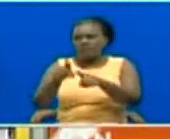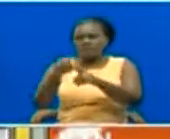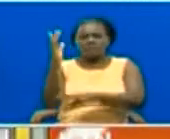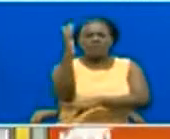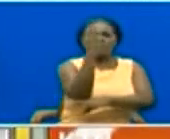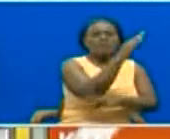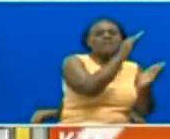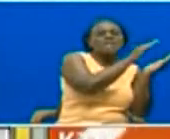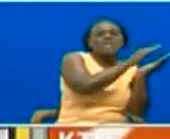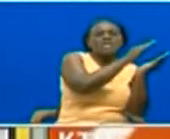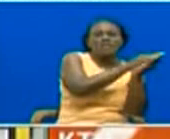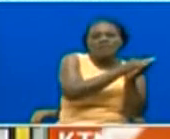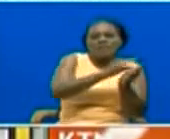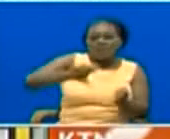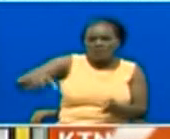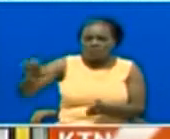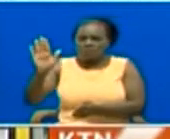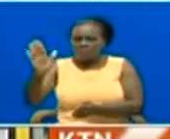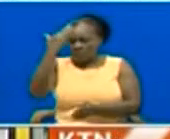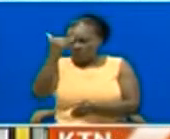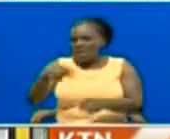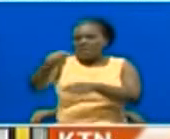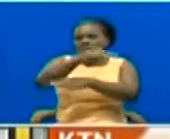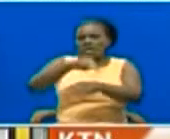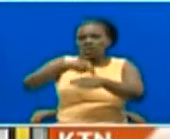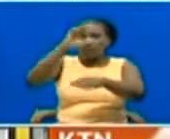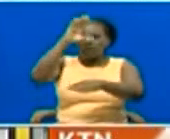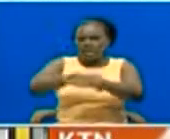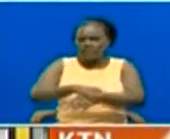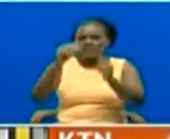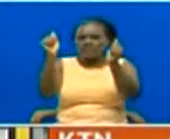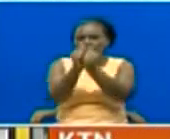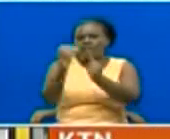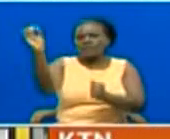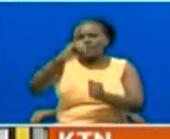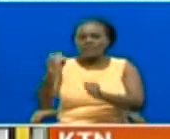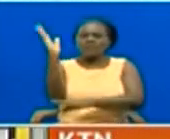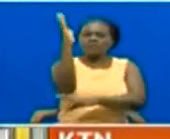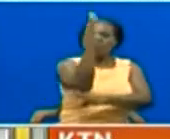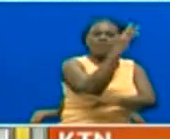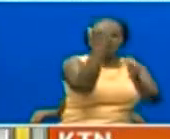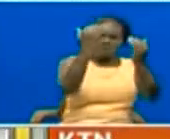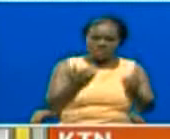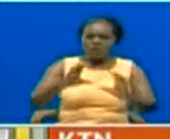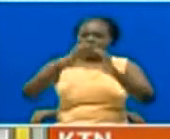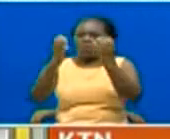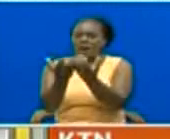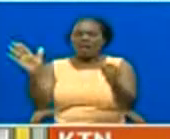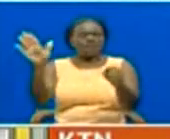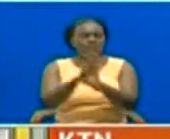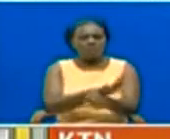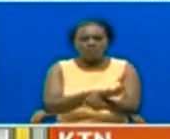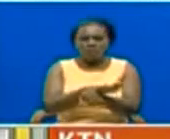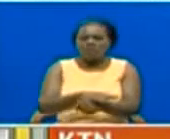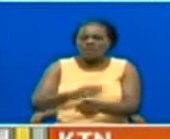upanzi zaidi wa miti katika kaunti zao ili taifa lipate asilimia 10 ya misitu inayohitajika kote nchini. Kaimu